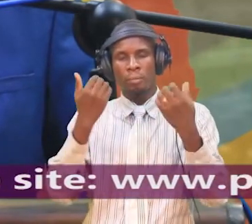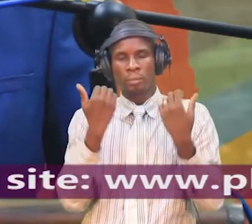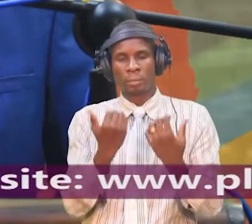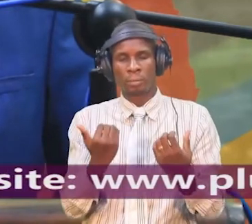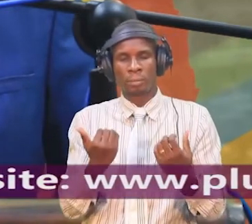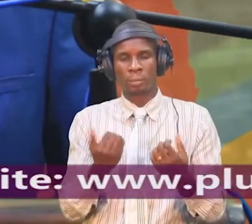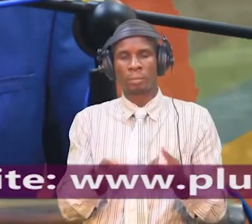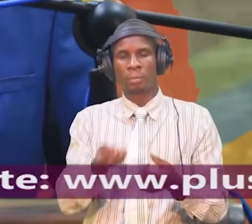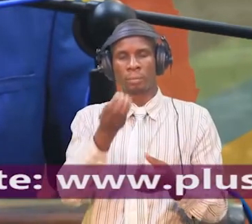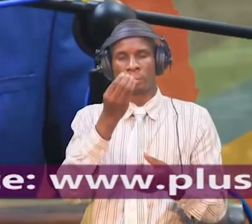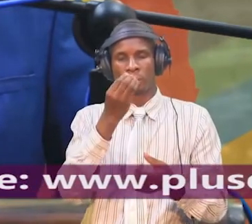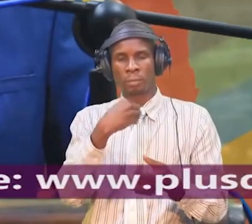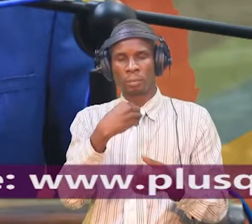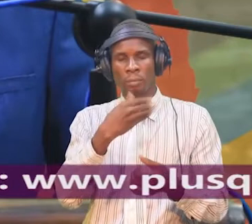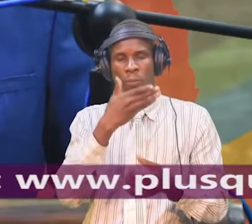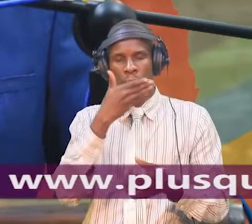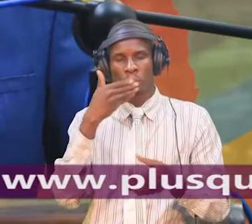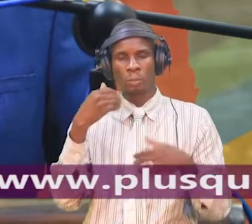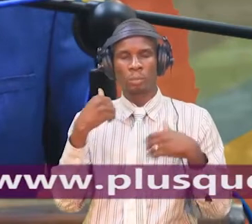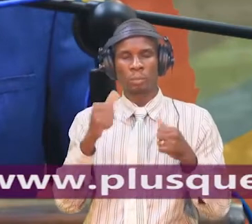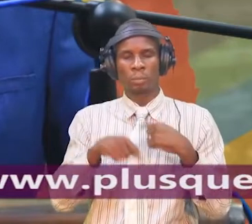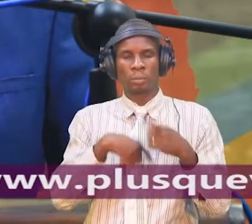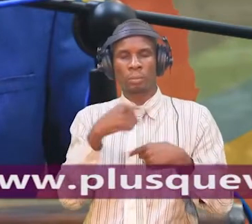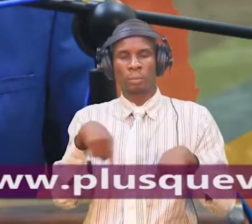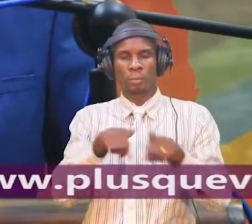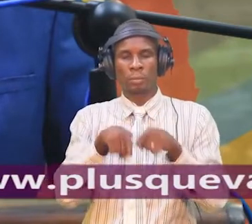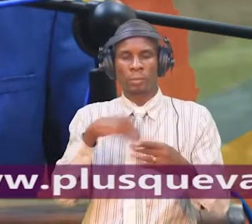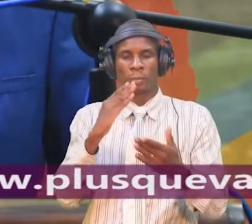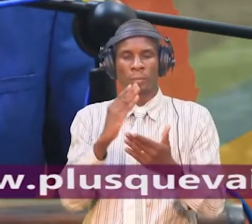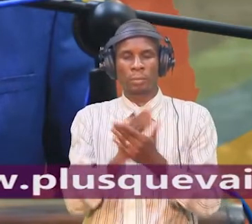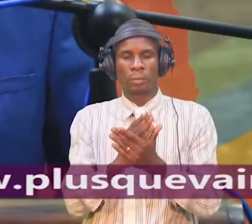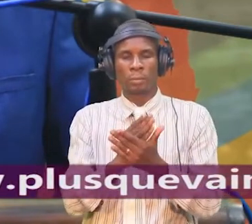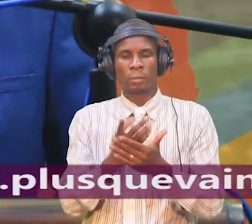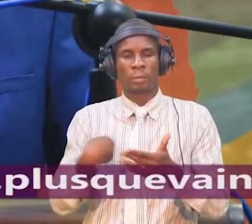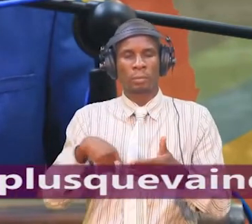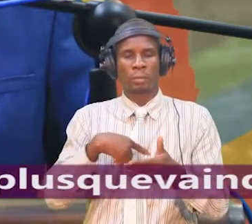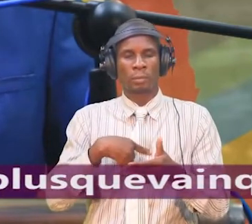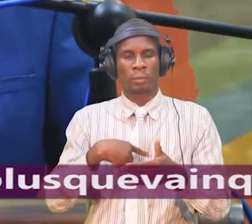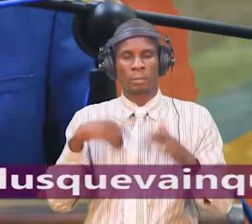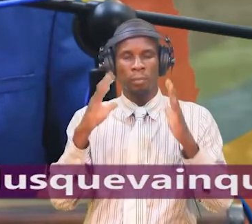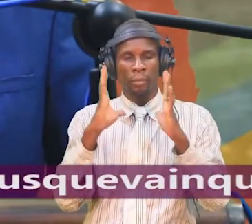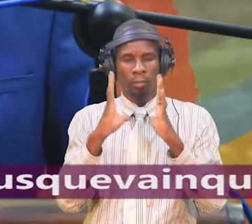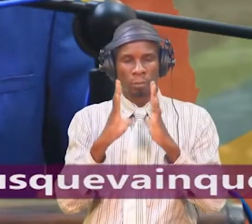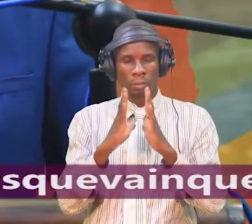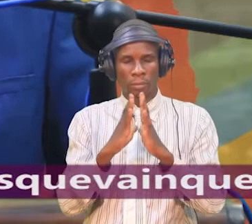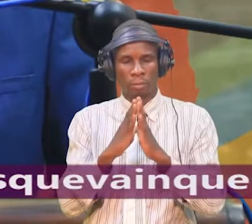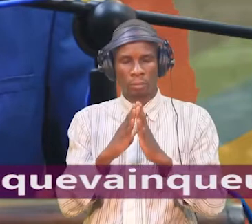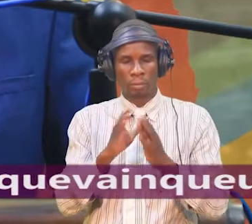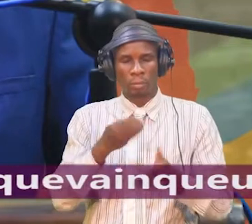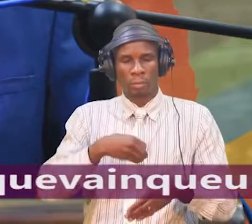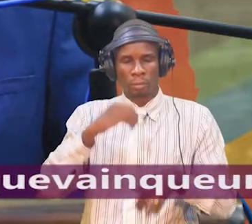ye. Maloba oya koyeba na kopesa na mokolo alelo yango etuta mitema na biso. Banda pesukisa na